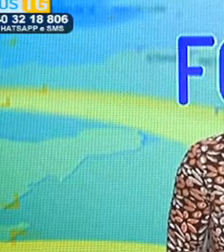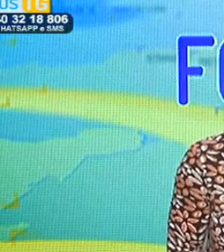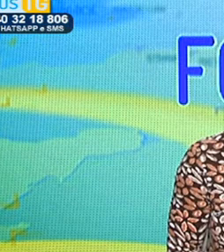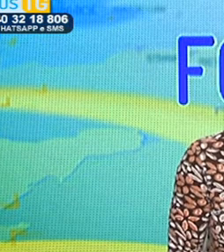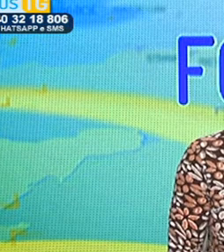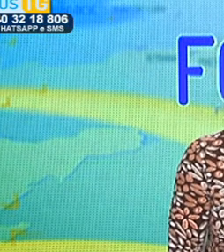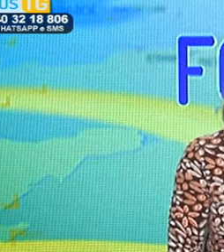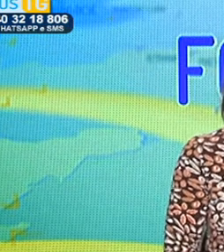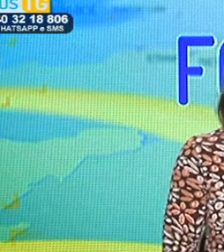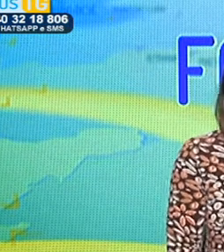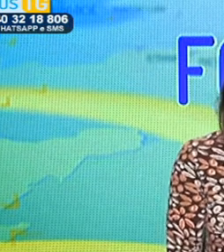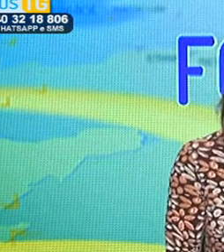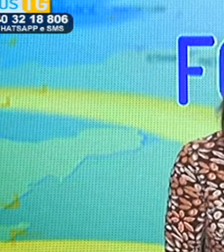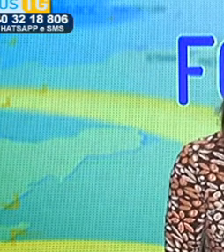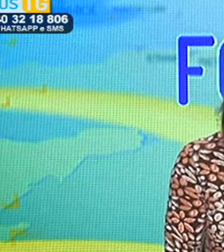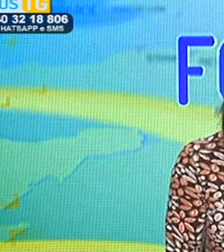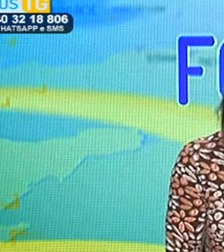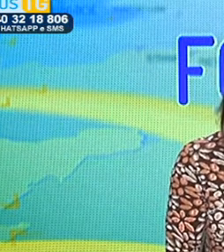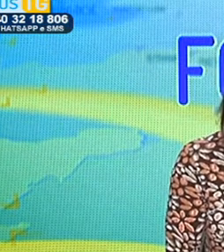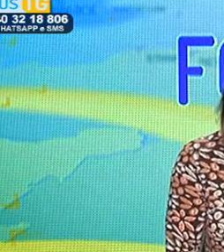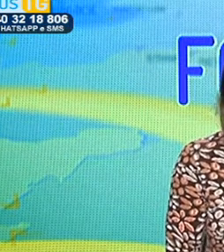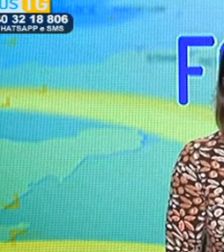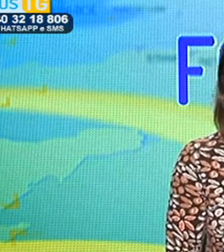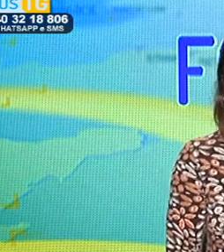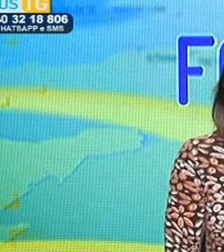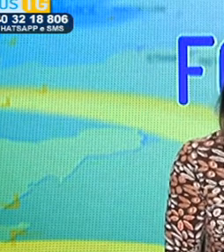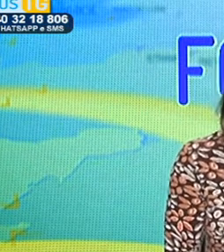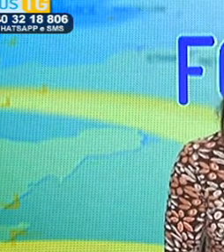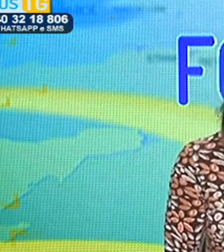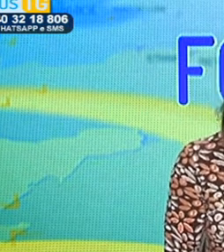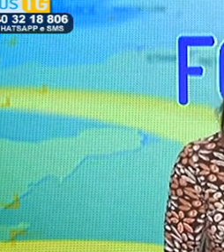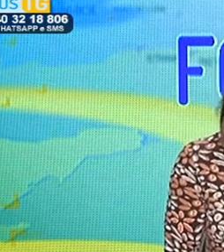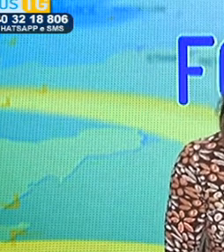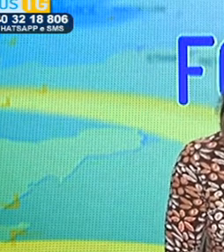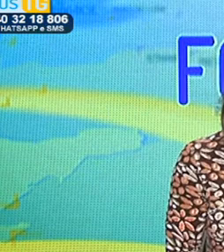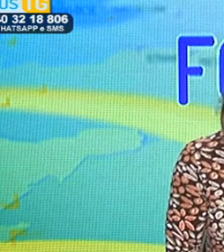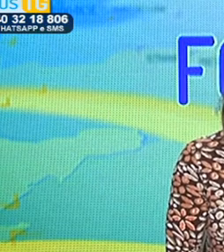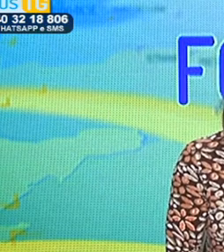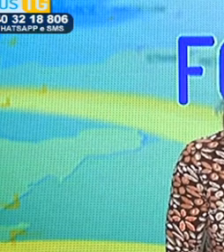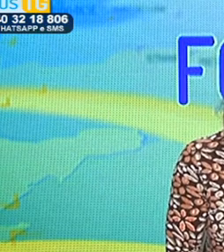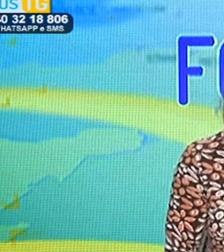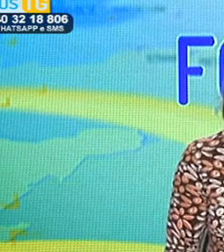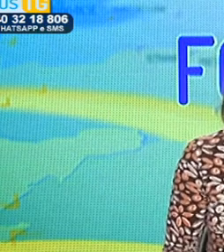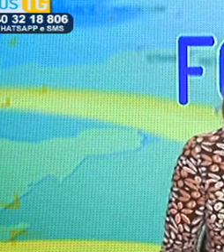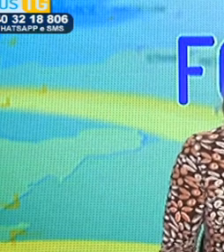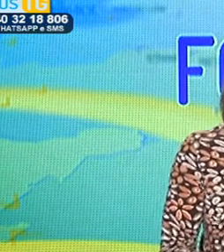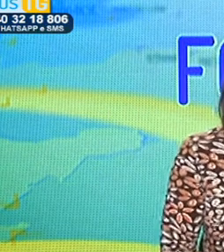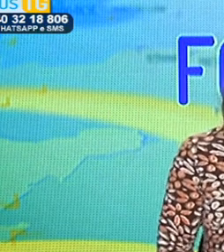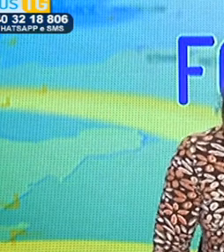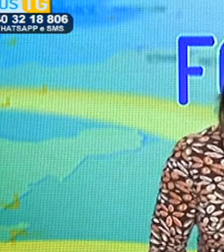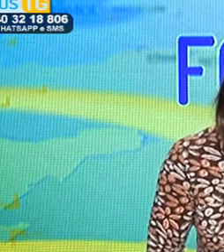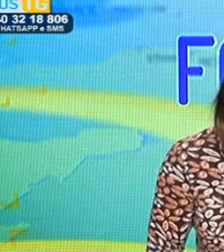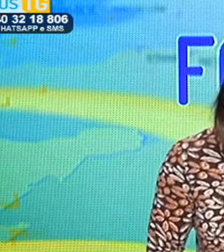di 5.000 tonnellate di materiali di risulta da attività metallurgiche in assenza di autorizzazione. Ancora